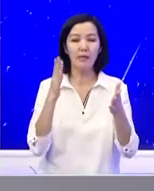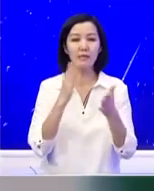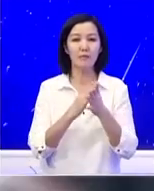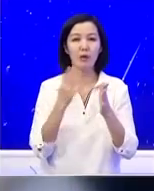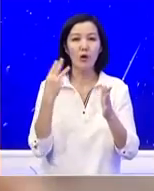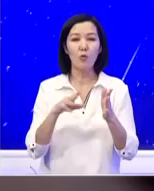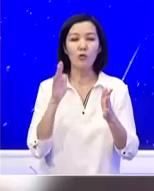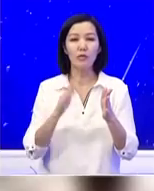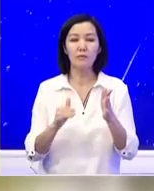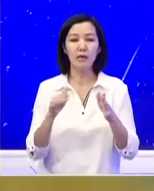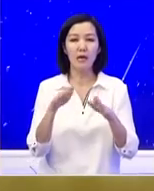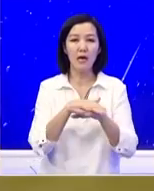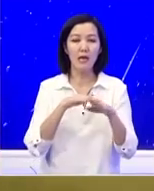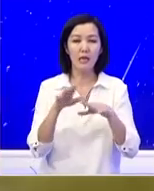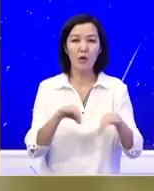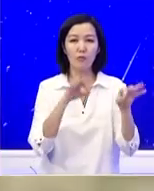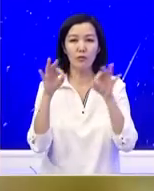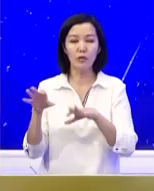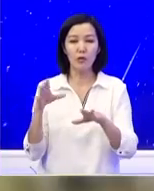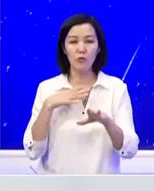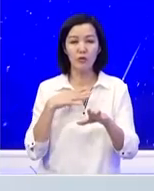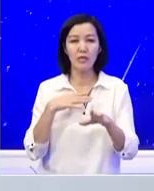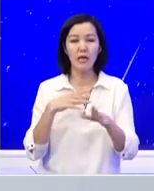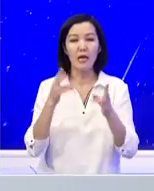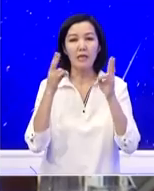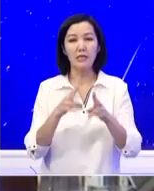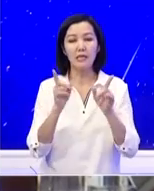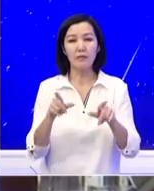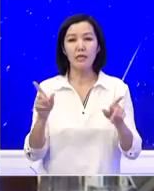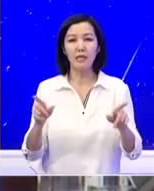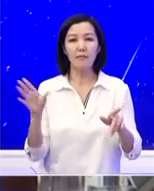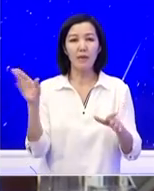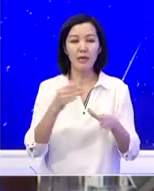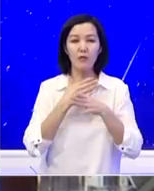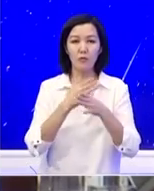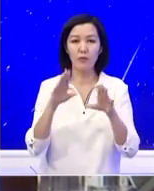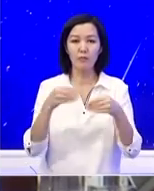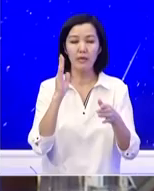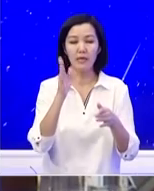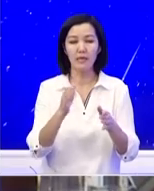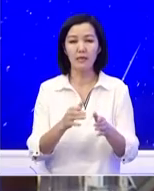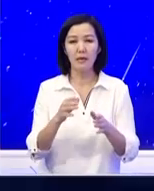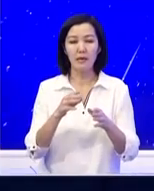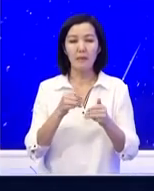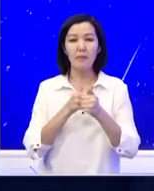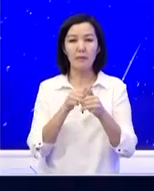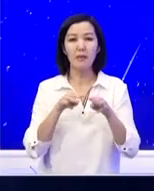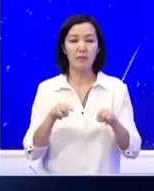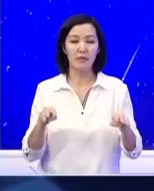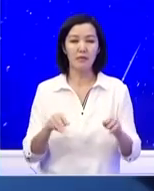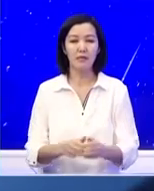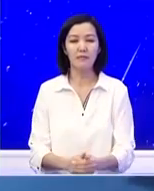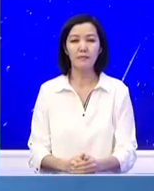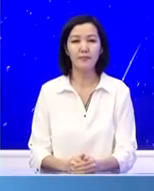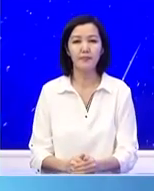000 астам адам қауіпсіз жерге көшіріліпті. Зардап шеккен тұрғындарға тиісті көмек көрсетіледі, деді премьер. Кәмшат Мұхамеджан,